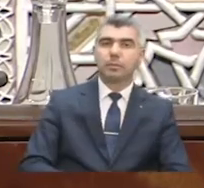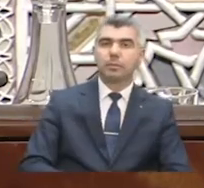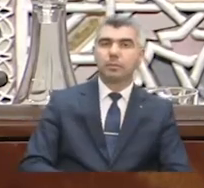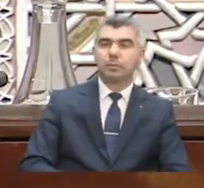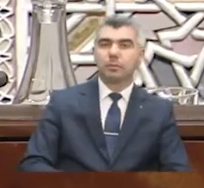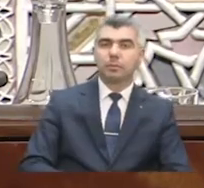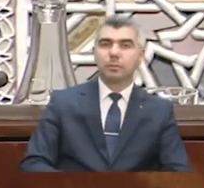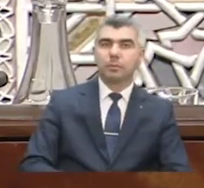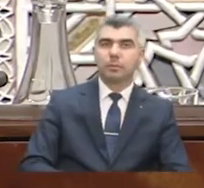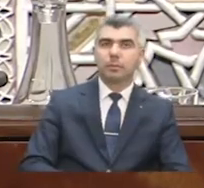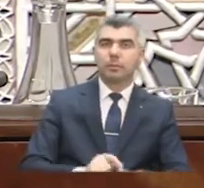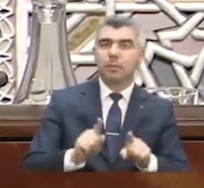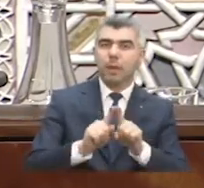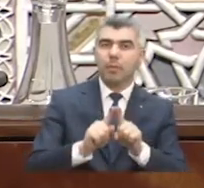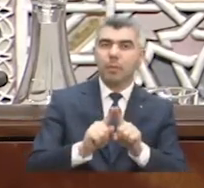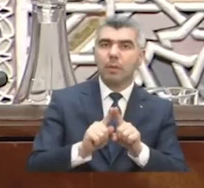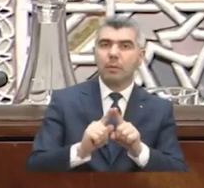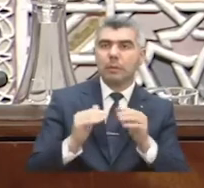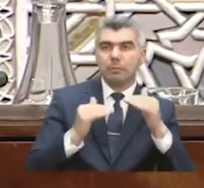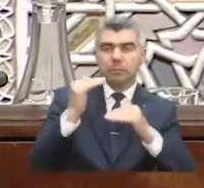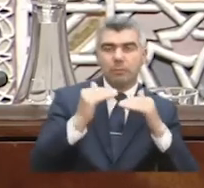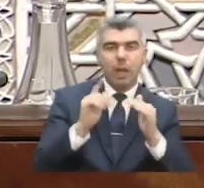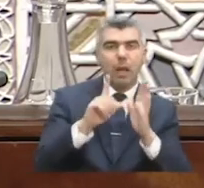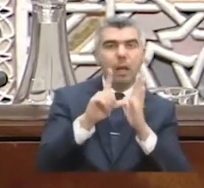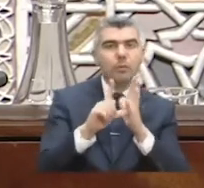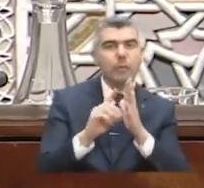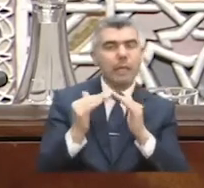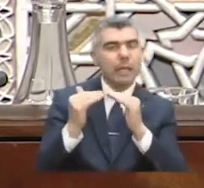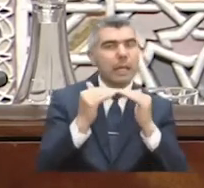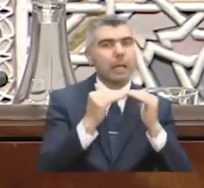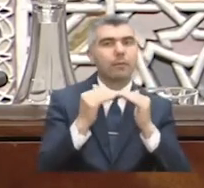لا فاز احد فوق القانون.